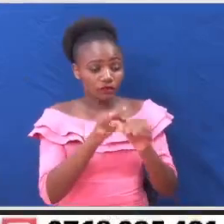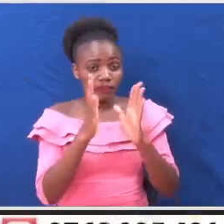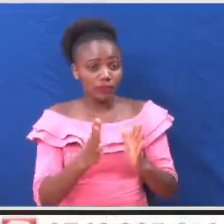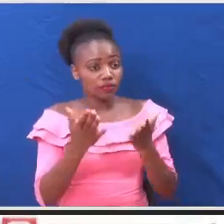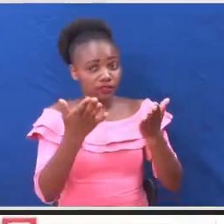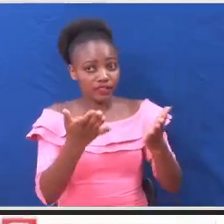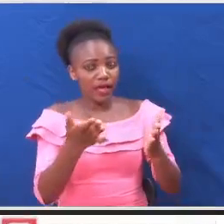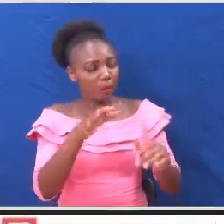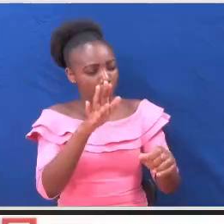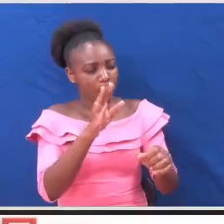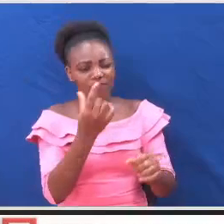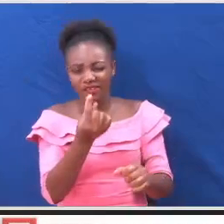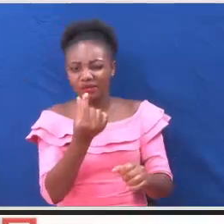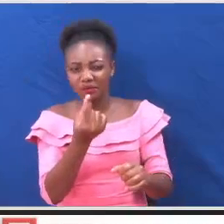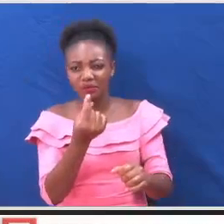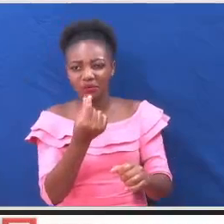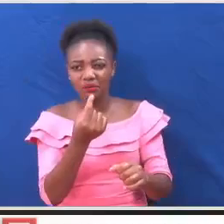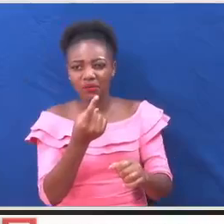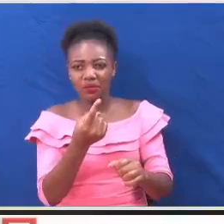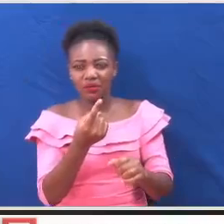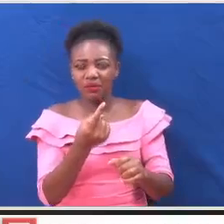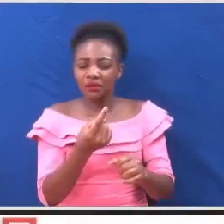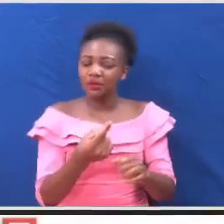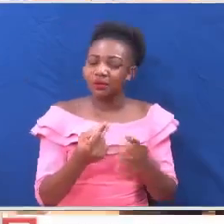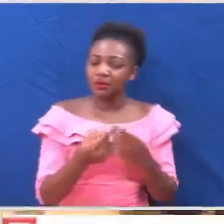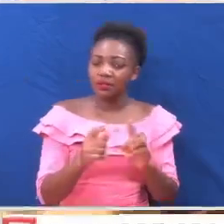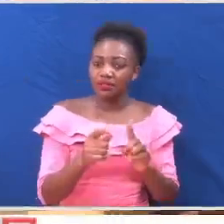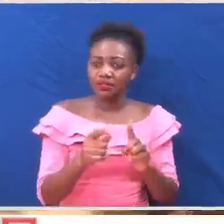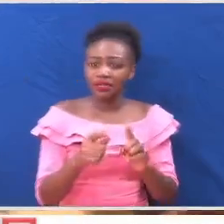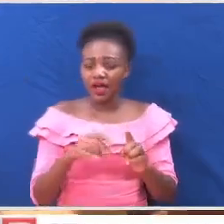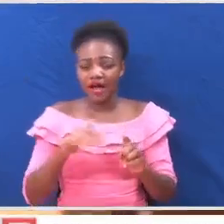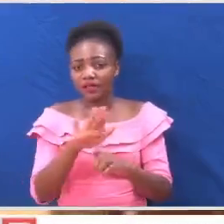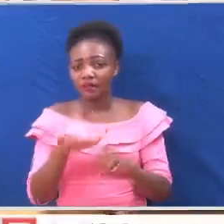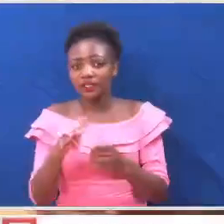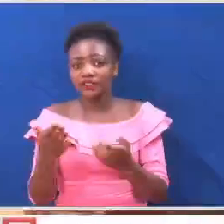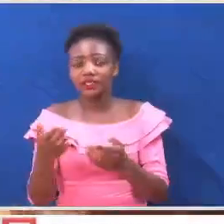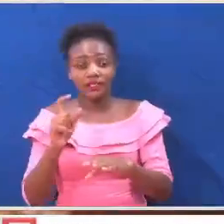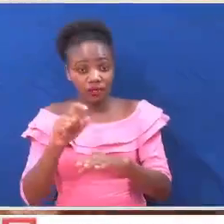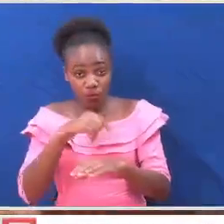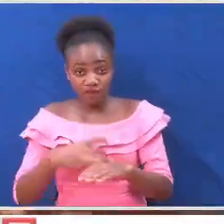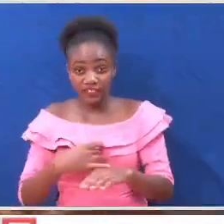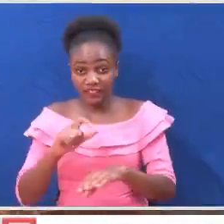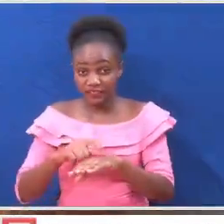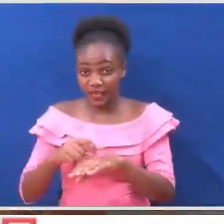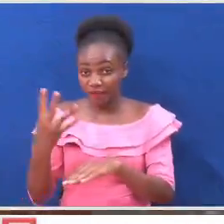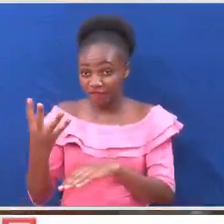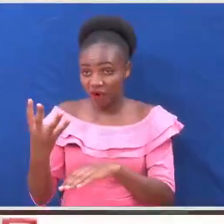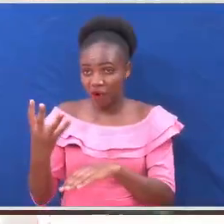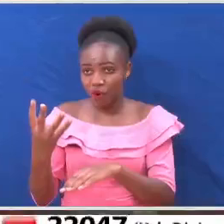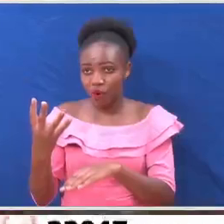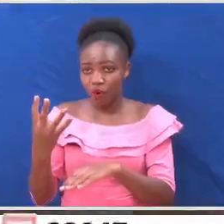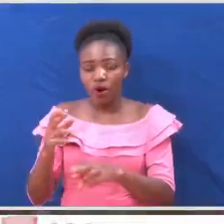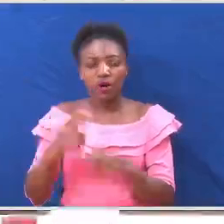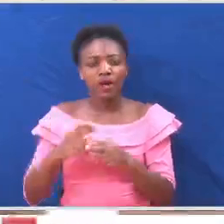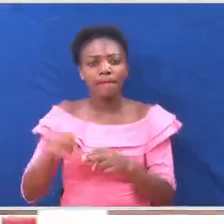pale idadi yake ilikuwa ndogo sana hususan kile kituo tulichukua maeneo ya saa 10 kituo Cha